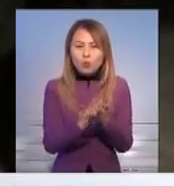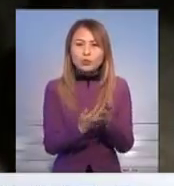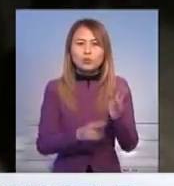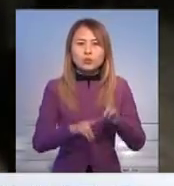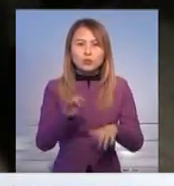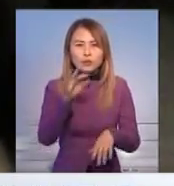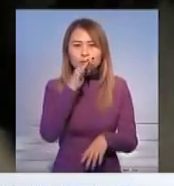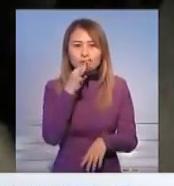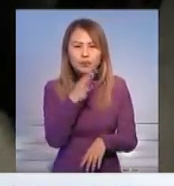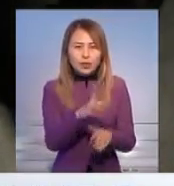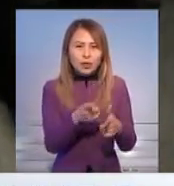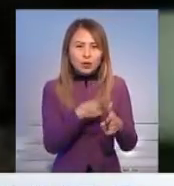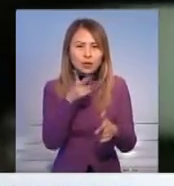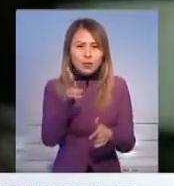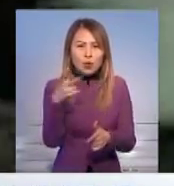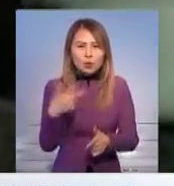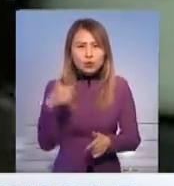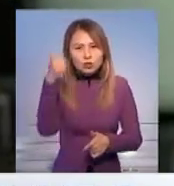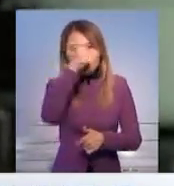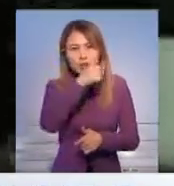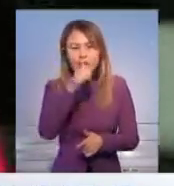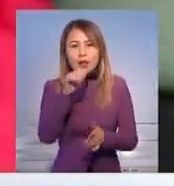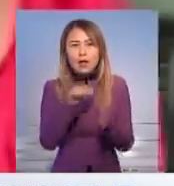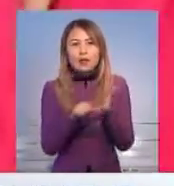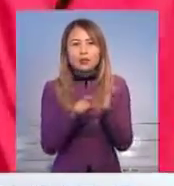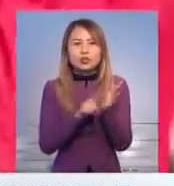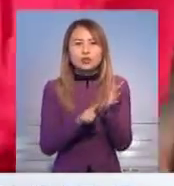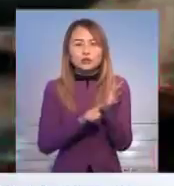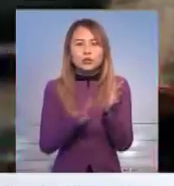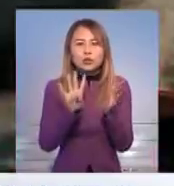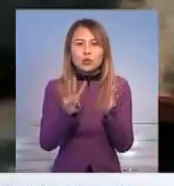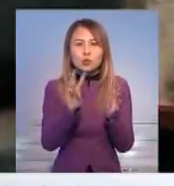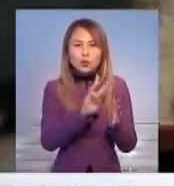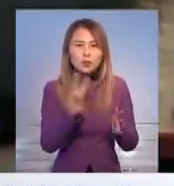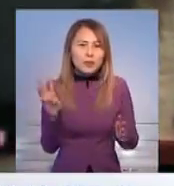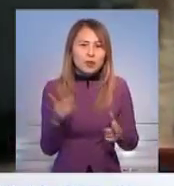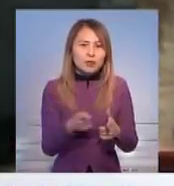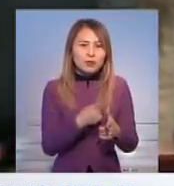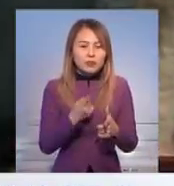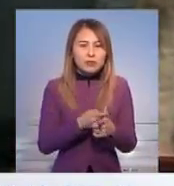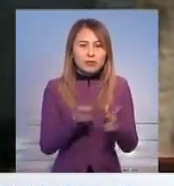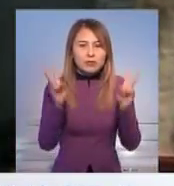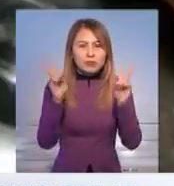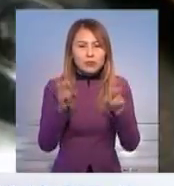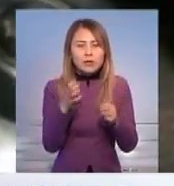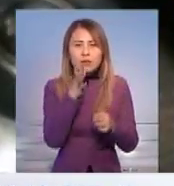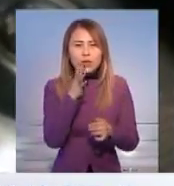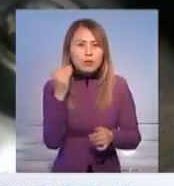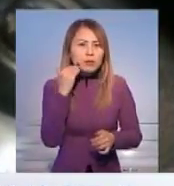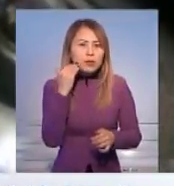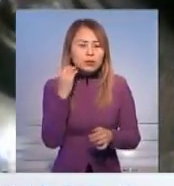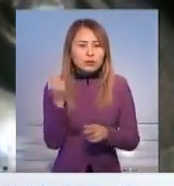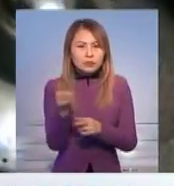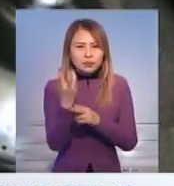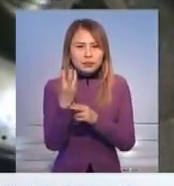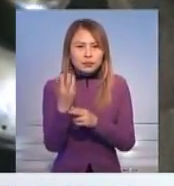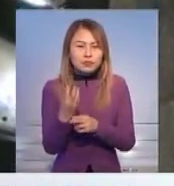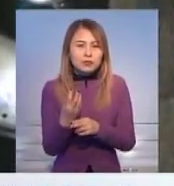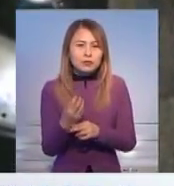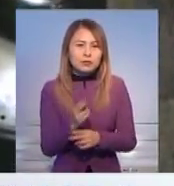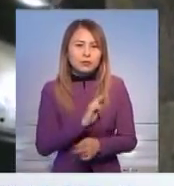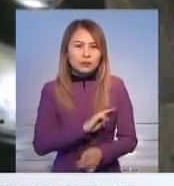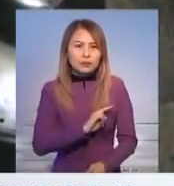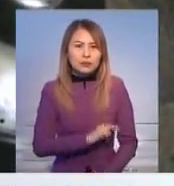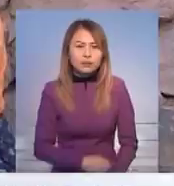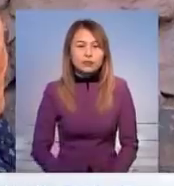көңіл көншітпейді. Ал мамандардың айтуынша 2030 жылға қарай 674 миллион адам әлі де май шамның көмегіне жүгіне